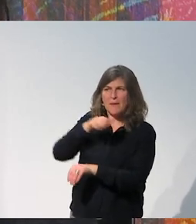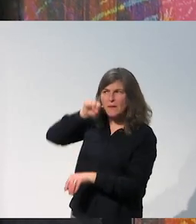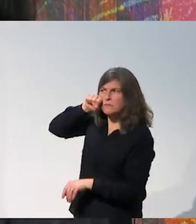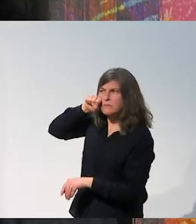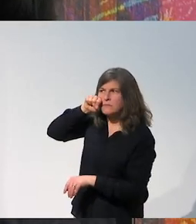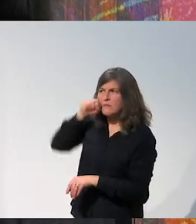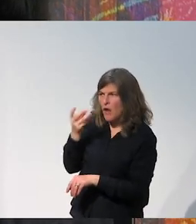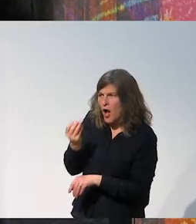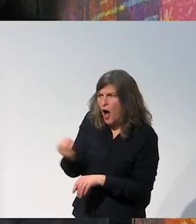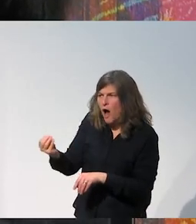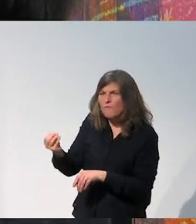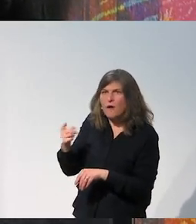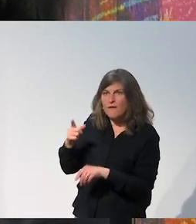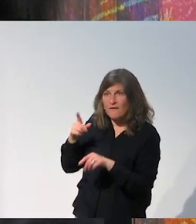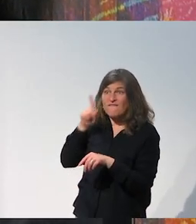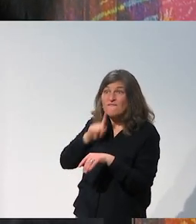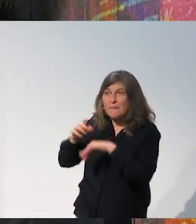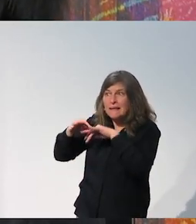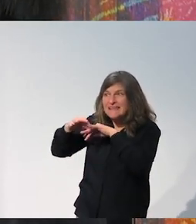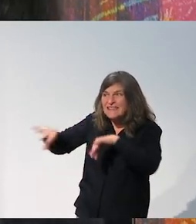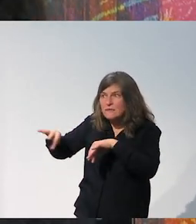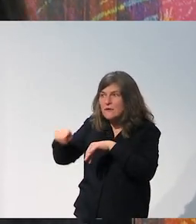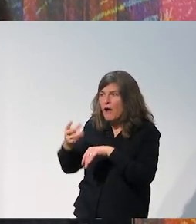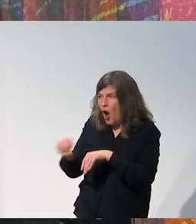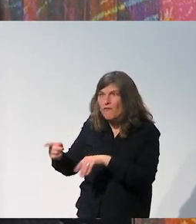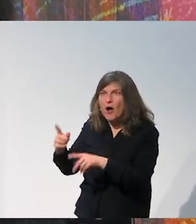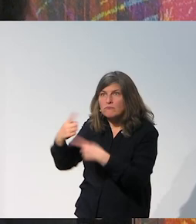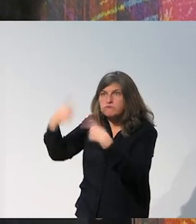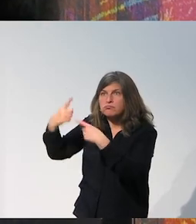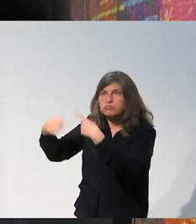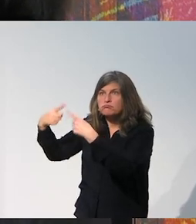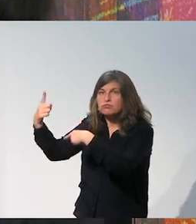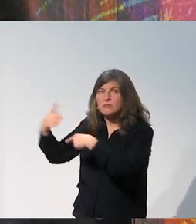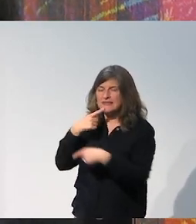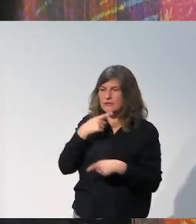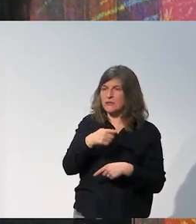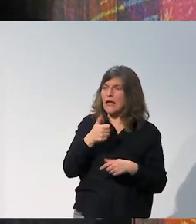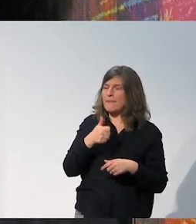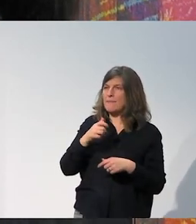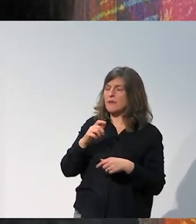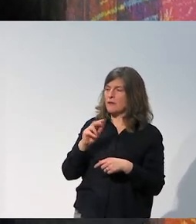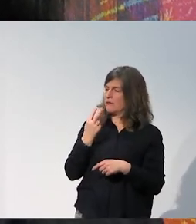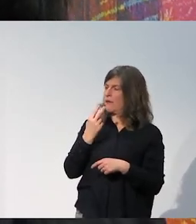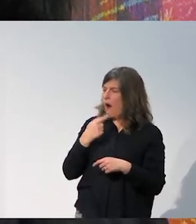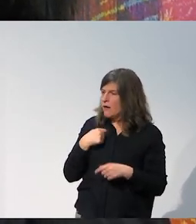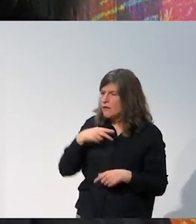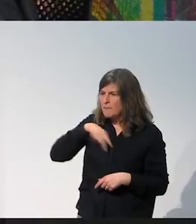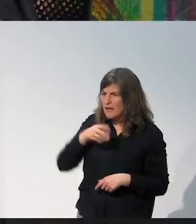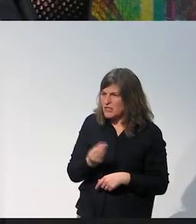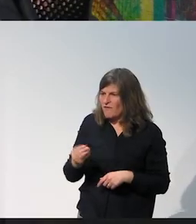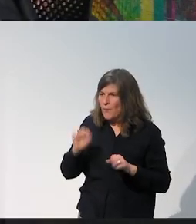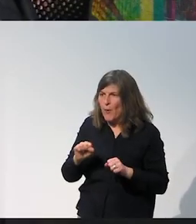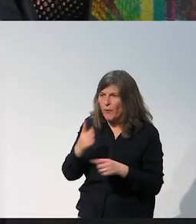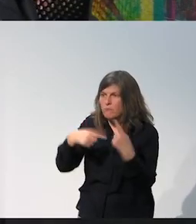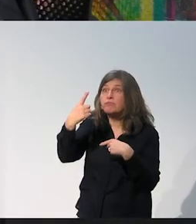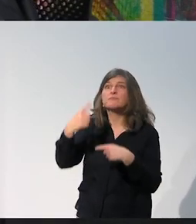femme divorcée ont pu, ont réussi. Et là, elle se dit finalement, tout n'est pas perdu pour mes enfants. Et c'est là qu'elle s'autorise. Oui. Ben, j'ai presque envie de vous dire, vous voyez, tout